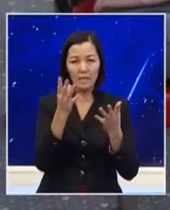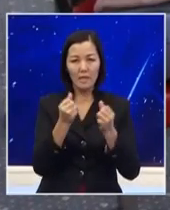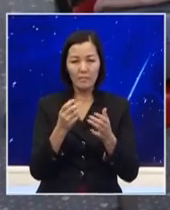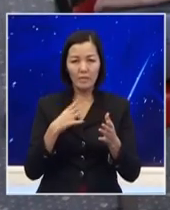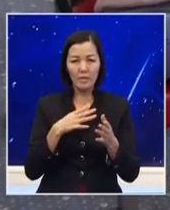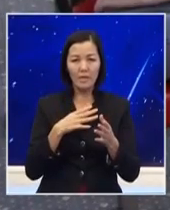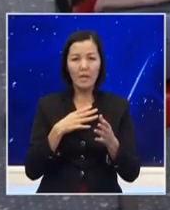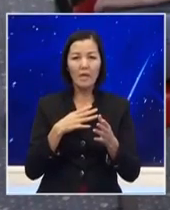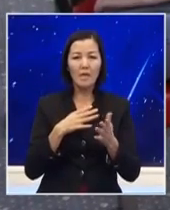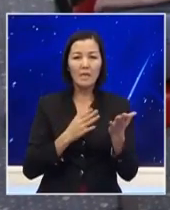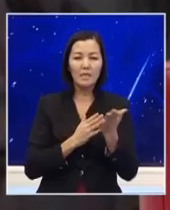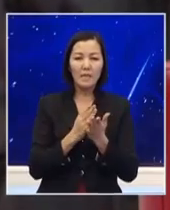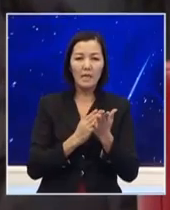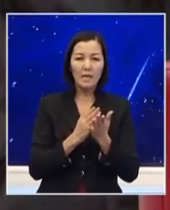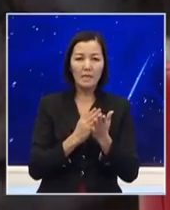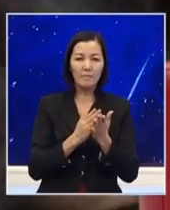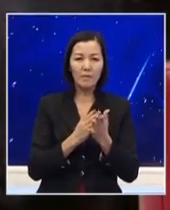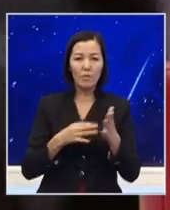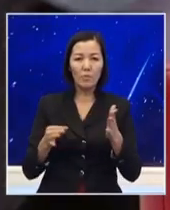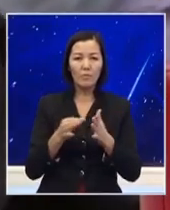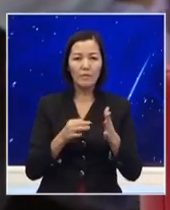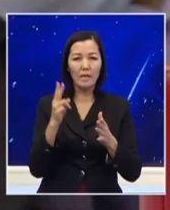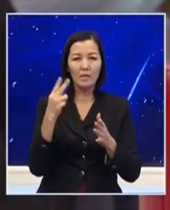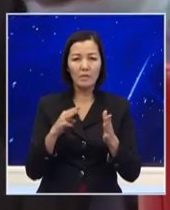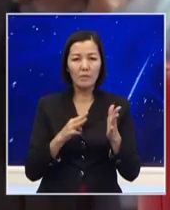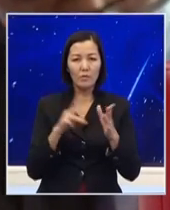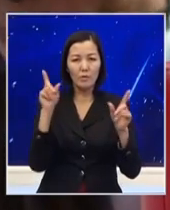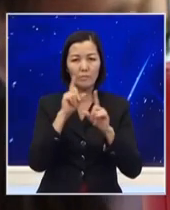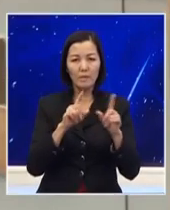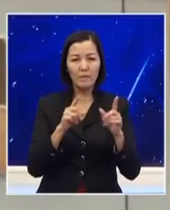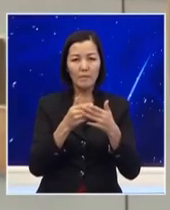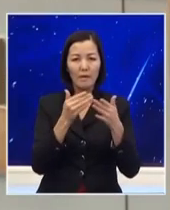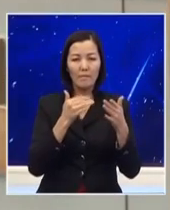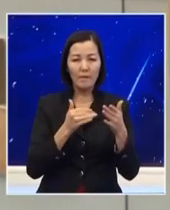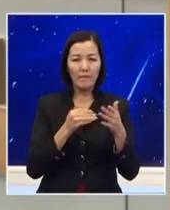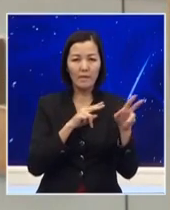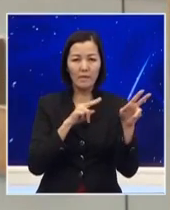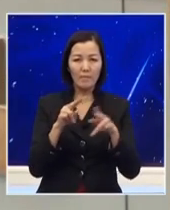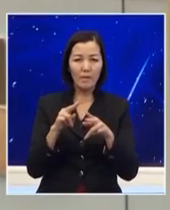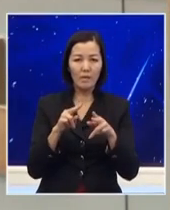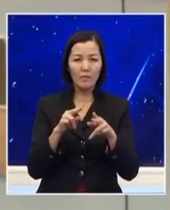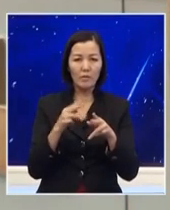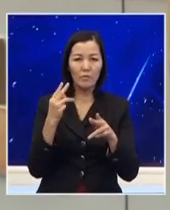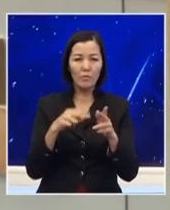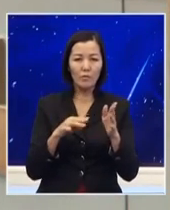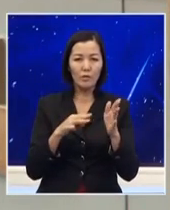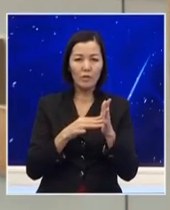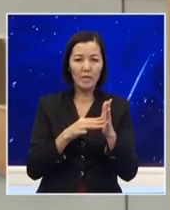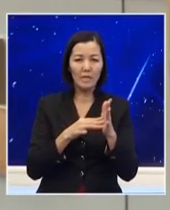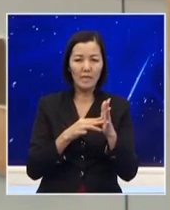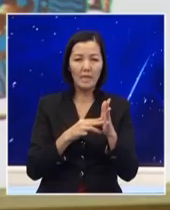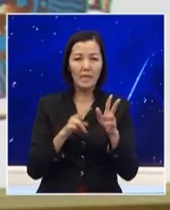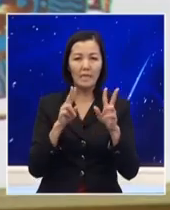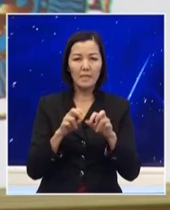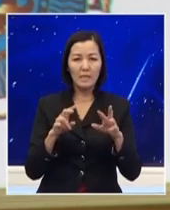тиісті жалақыларын алып жатыр. Мұнан бөлек сала қызметкерлері облыстағы 29 мектепке профилактикалық бақылау мен кезектен